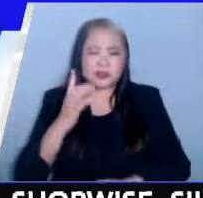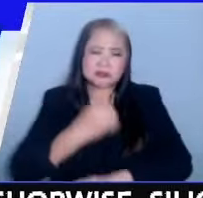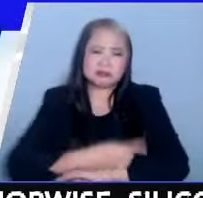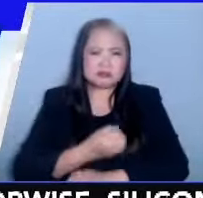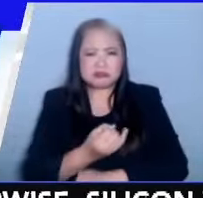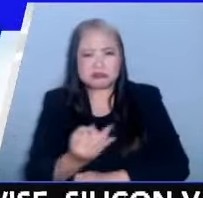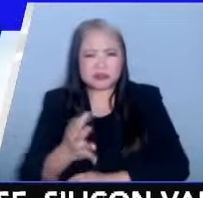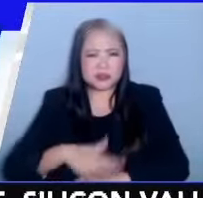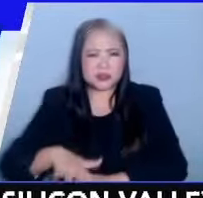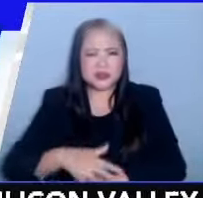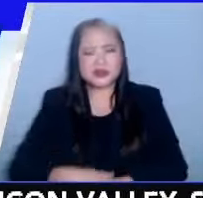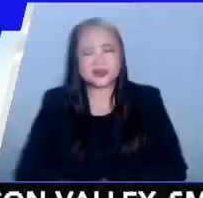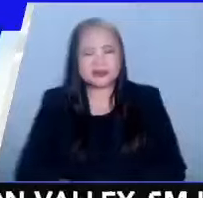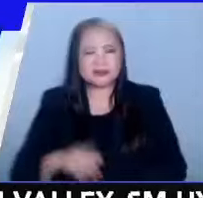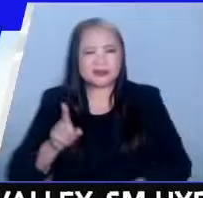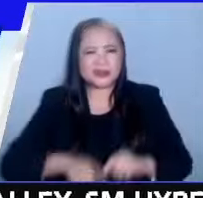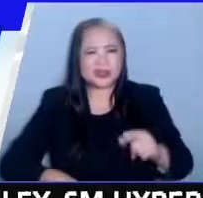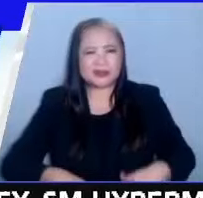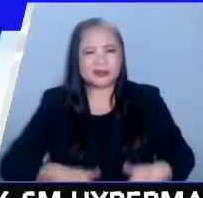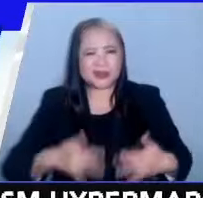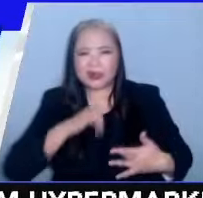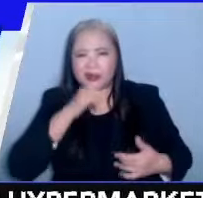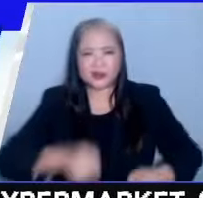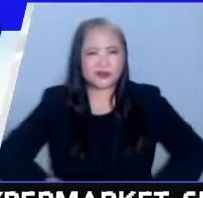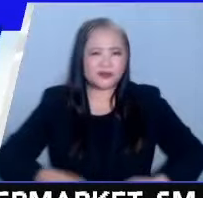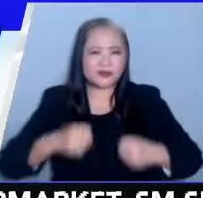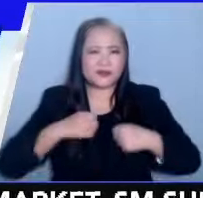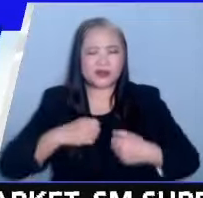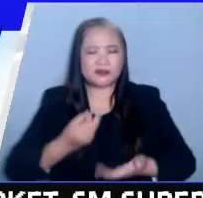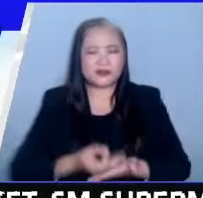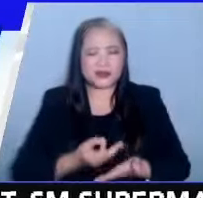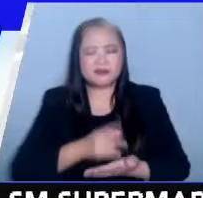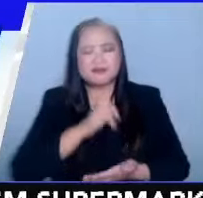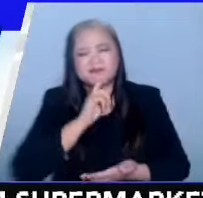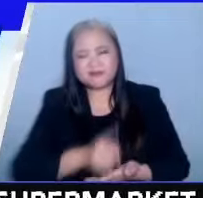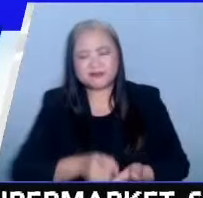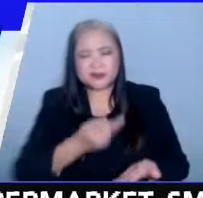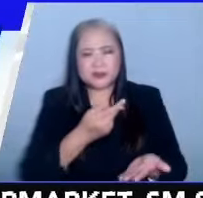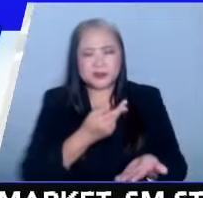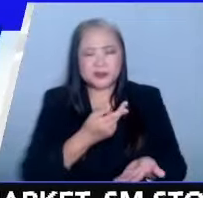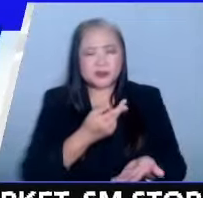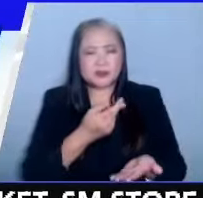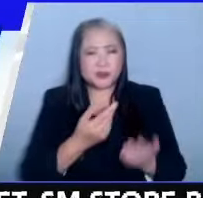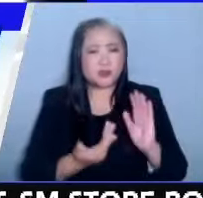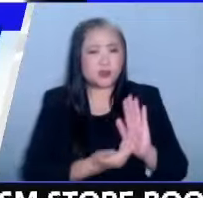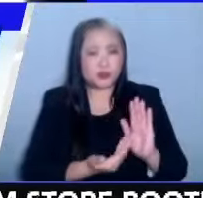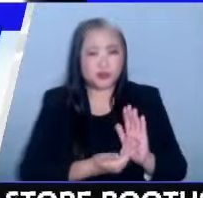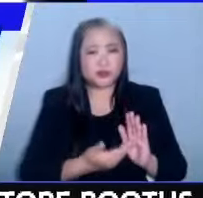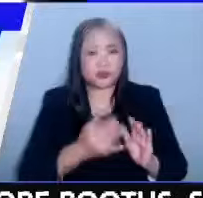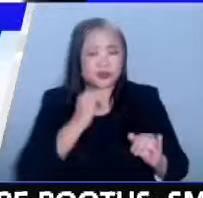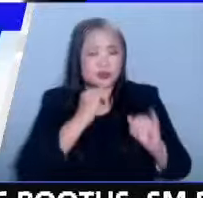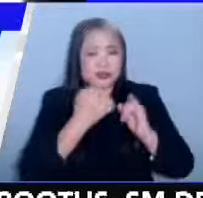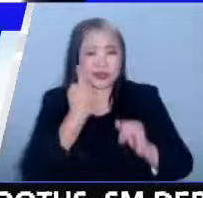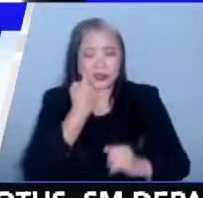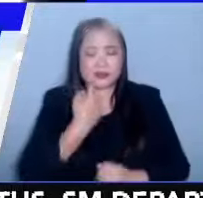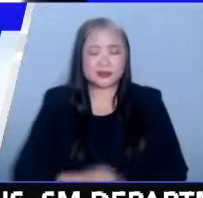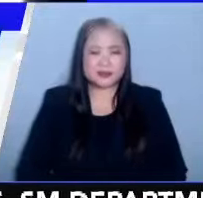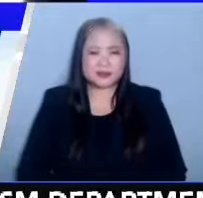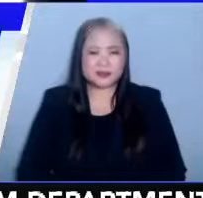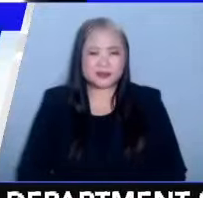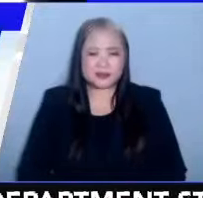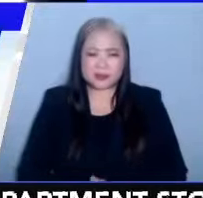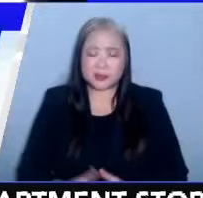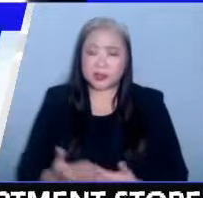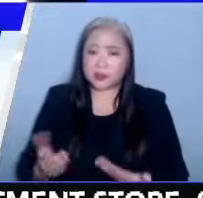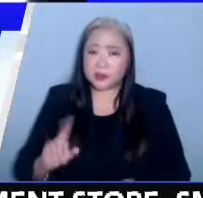nakabubuhay yon as proven by The Other by The Interview interview sa while Ano na yyung update do sa inih niung paano kalang